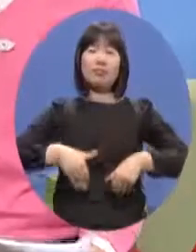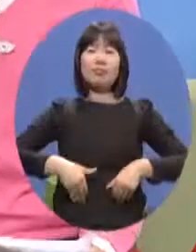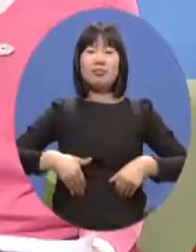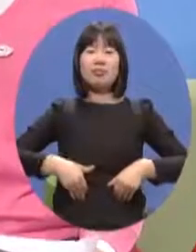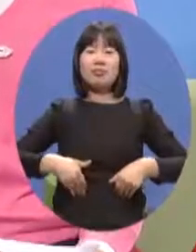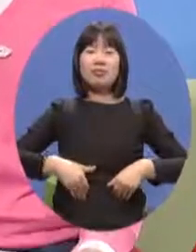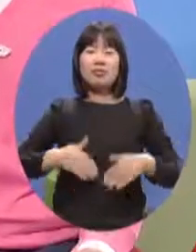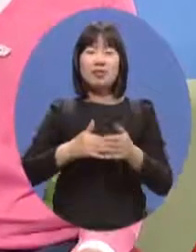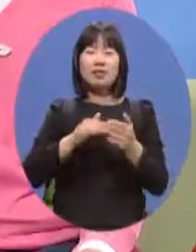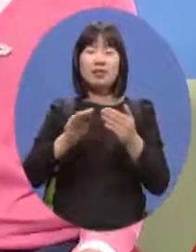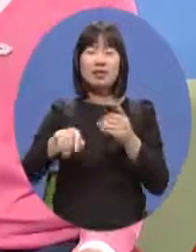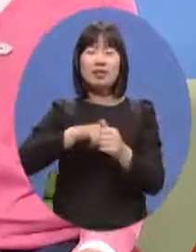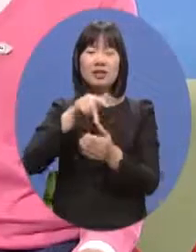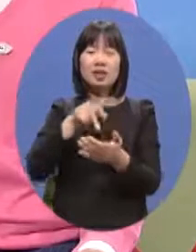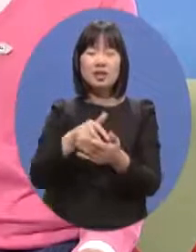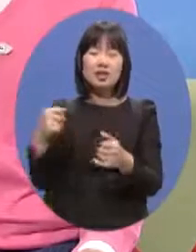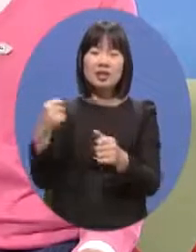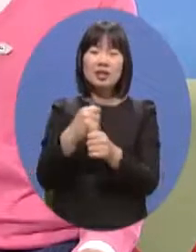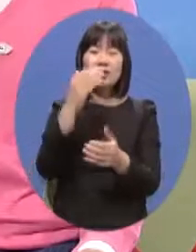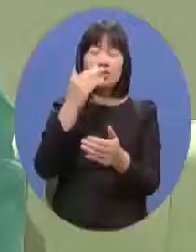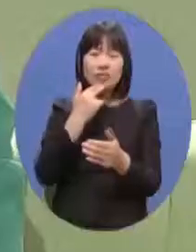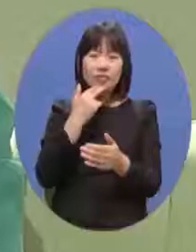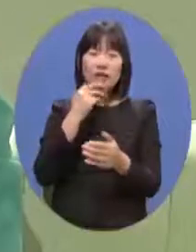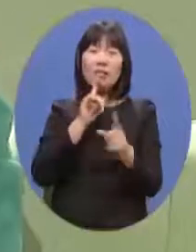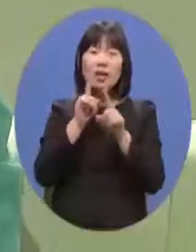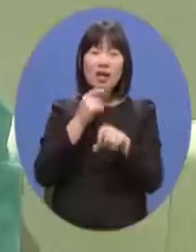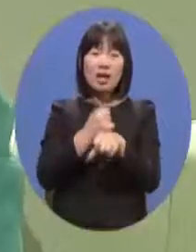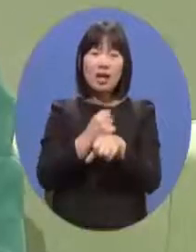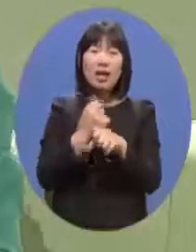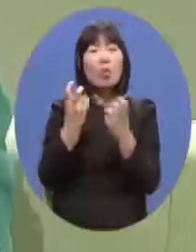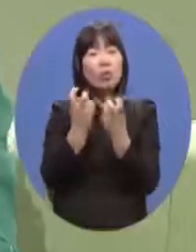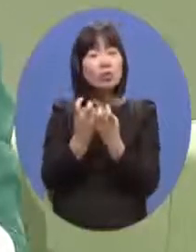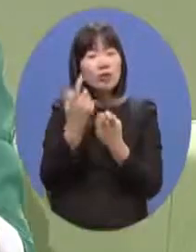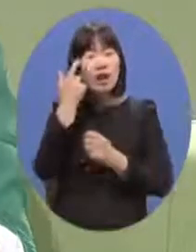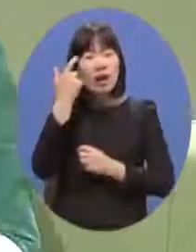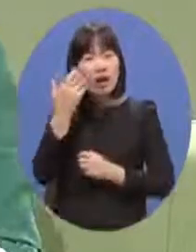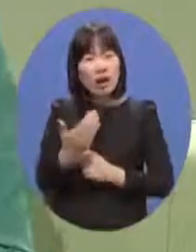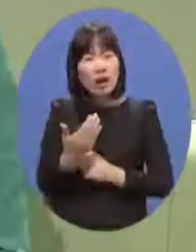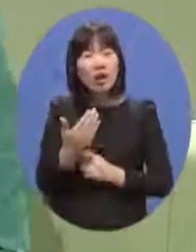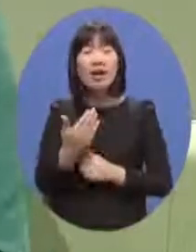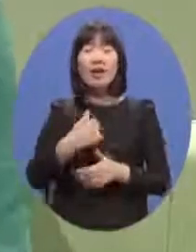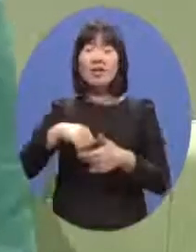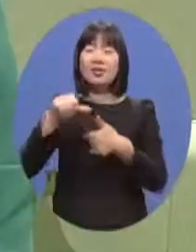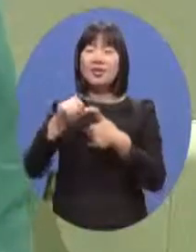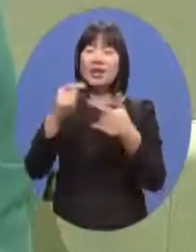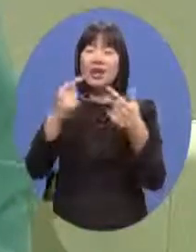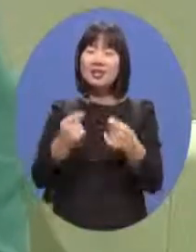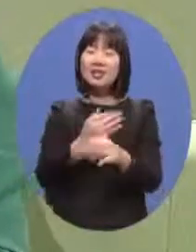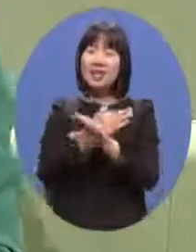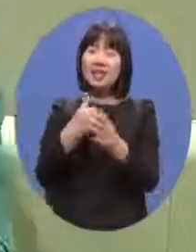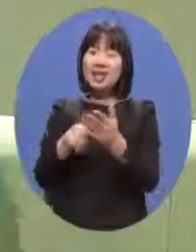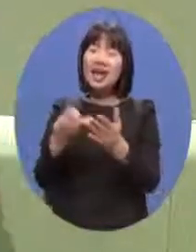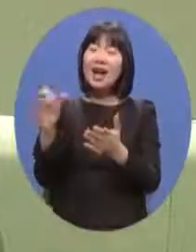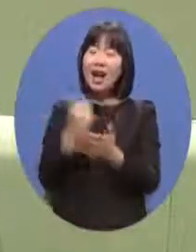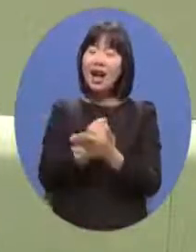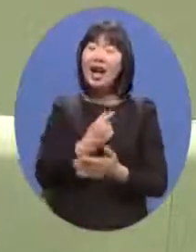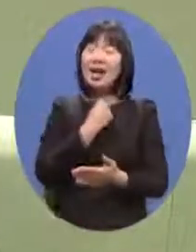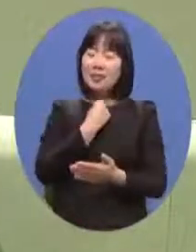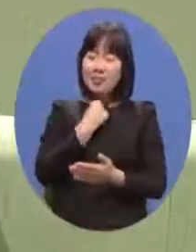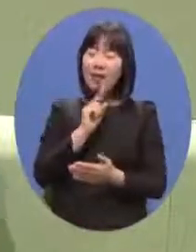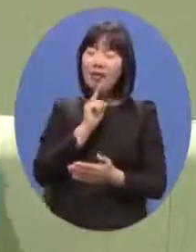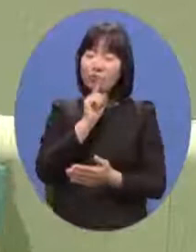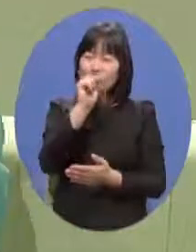됩니다. 그리고 그 상황을 때리지 않고 말로 한다면 어떻게 할까? 그 말, 아 동현이가 이 장난감이 갖고